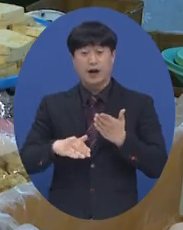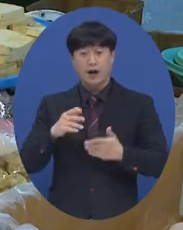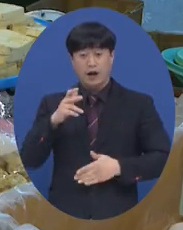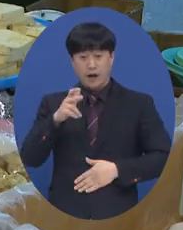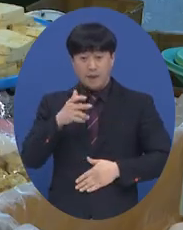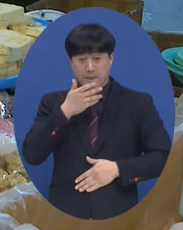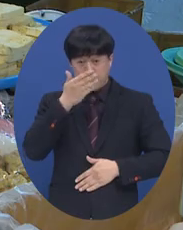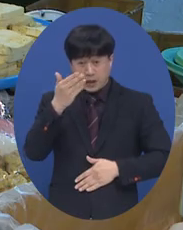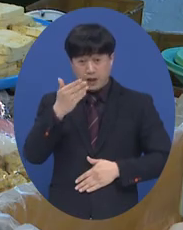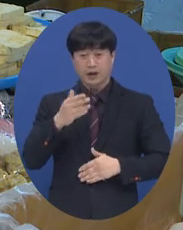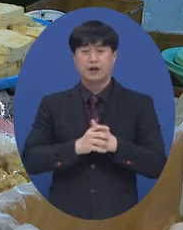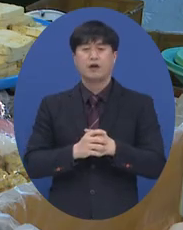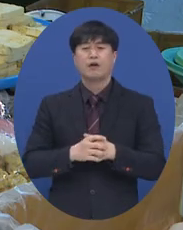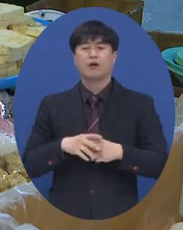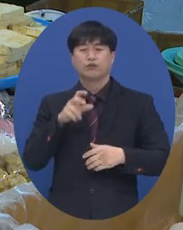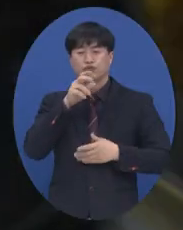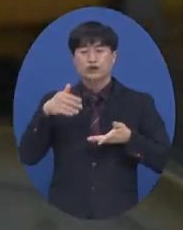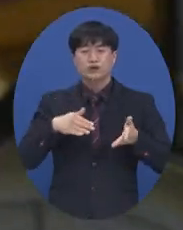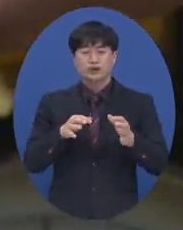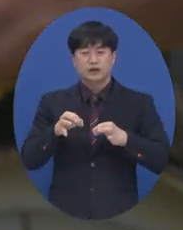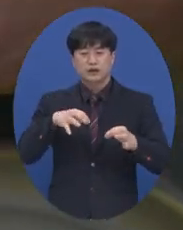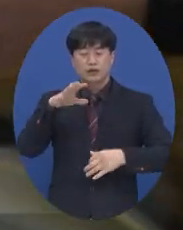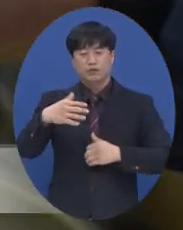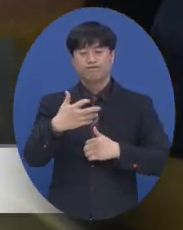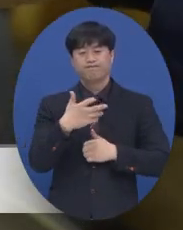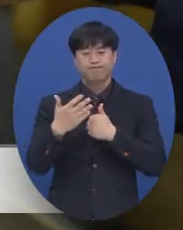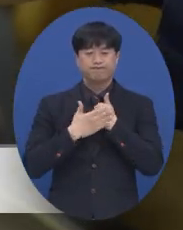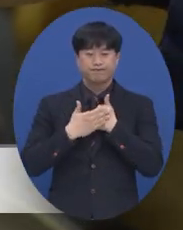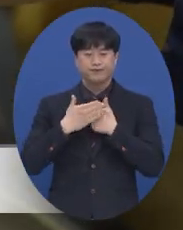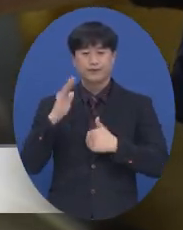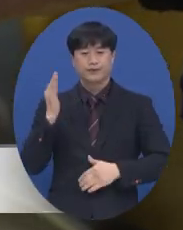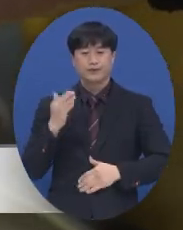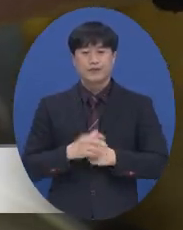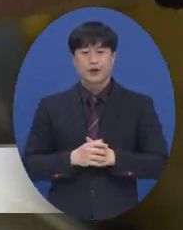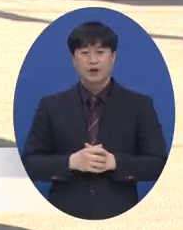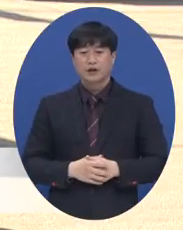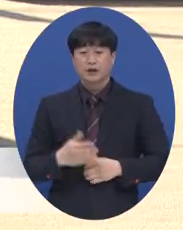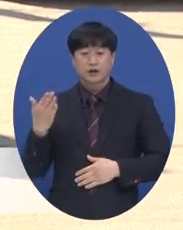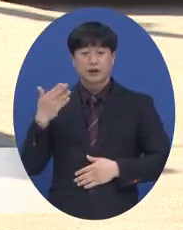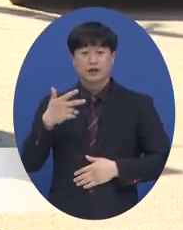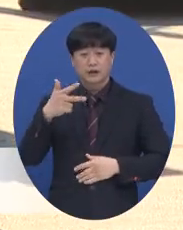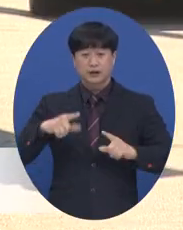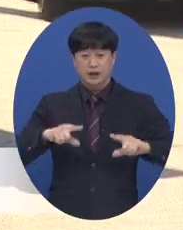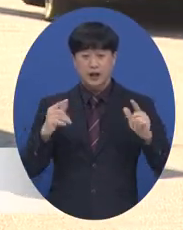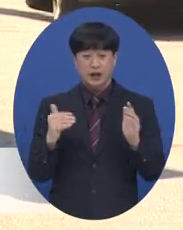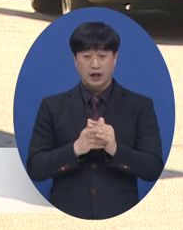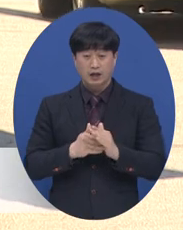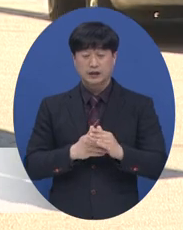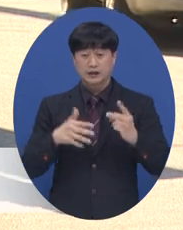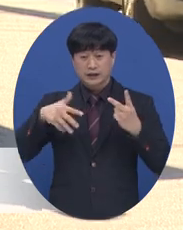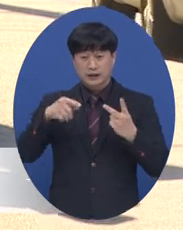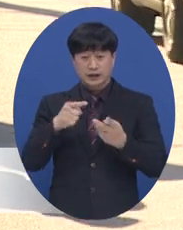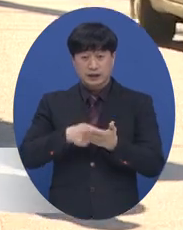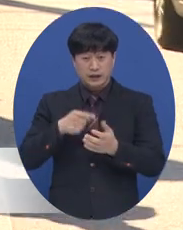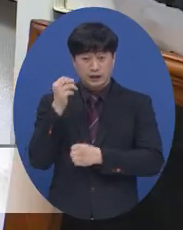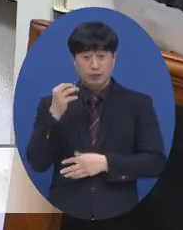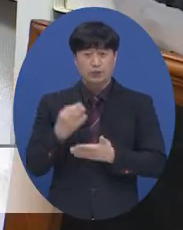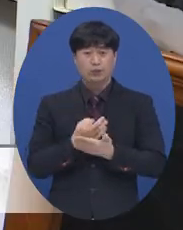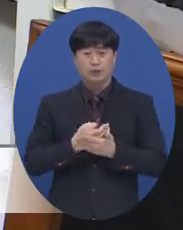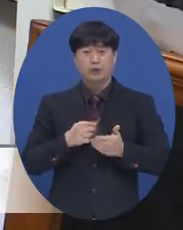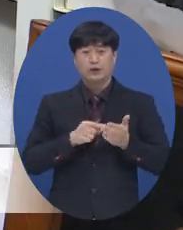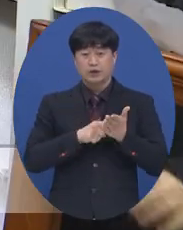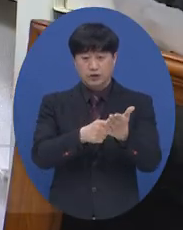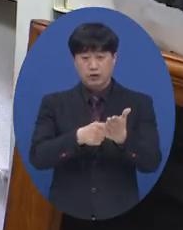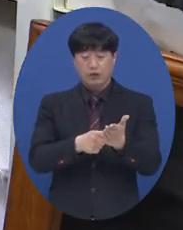골목 경제의 힘이 돼주고 잇단 반응입니다 지난 7일까지 2차 경기도 재난 기본소득을 신청한 격이 도미는